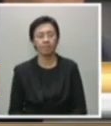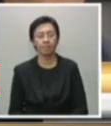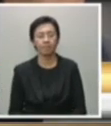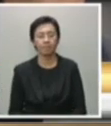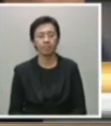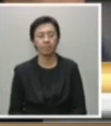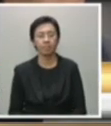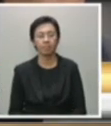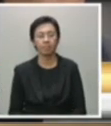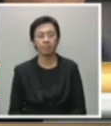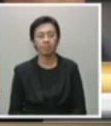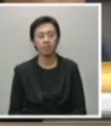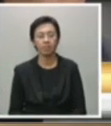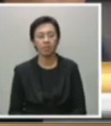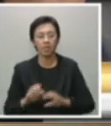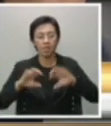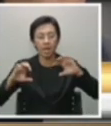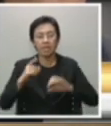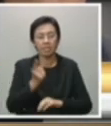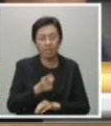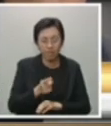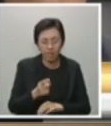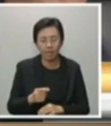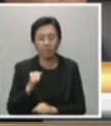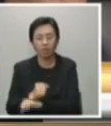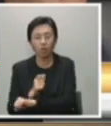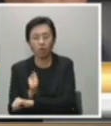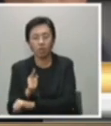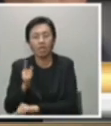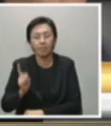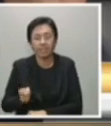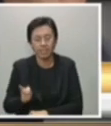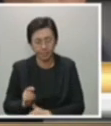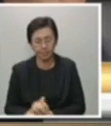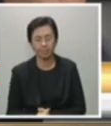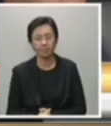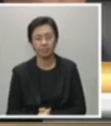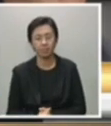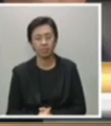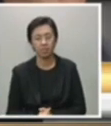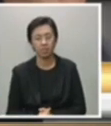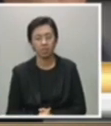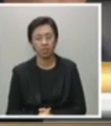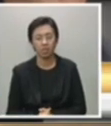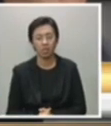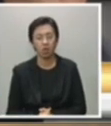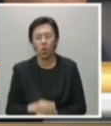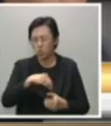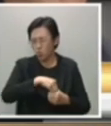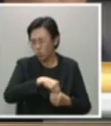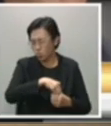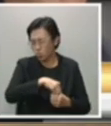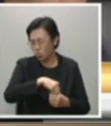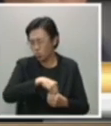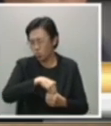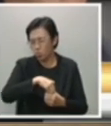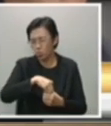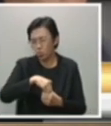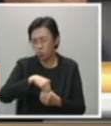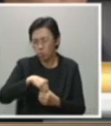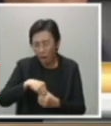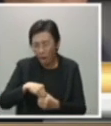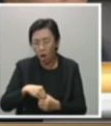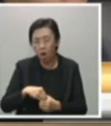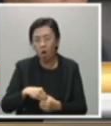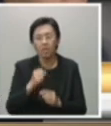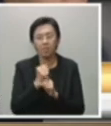สำหรับข้าราชการประจำและลูกจ้างประจำในสังกัดกองทัพบกจะหมดสิทธิ์ในการเข้าพักอาศัยเมื่อเ